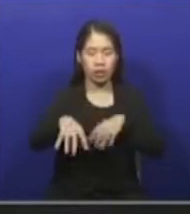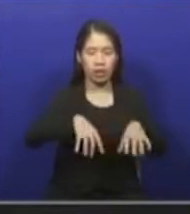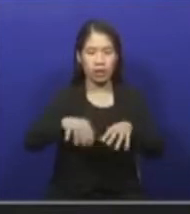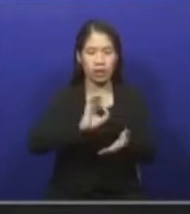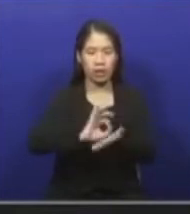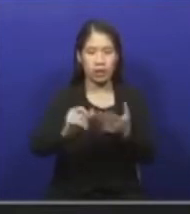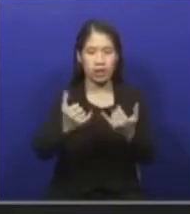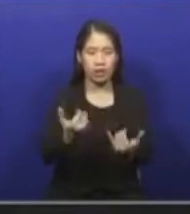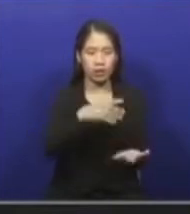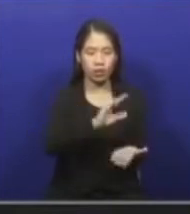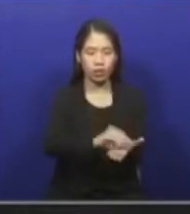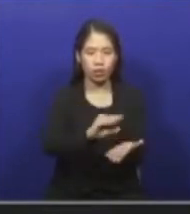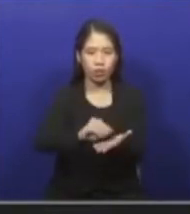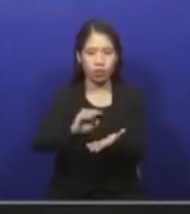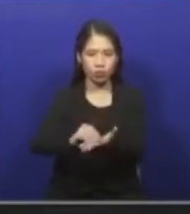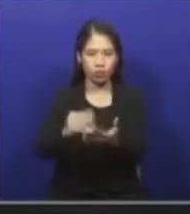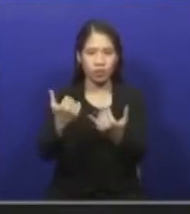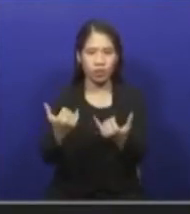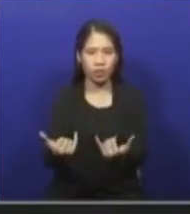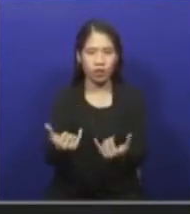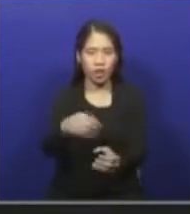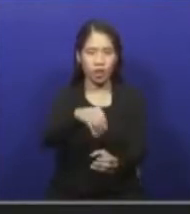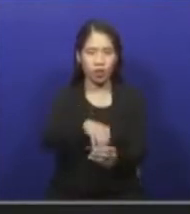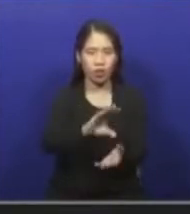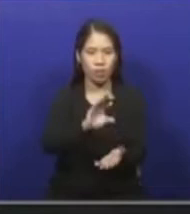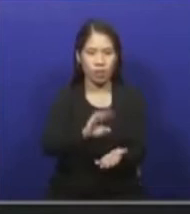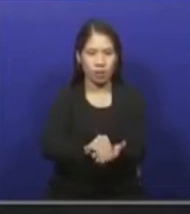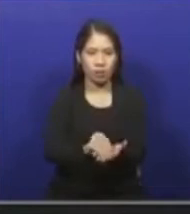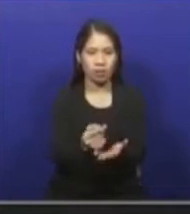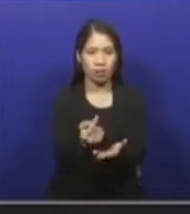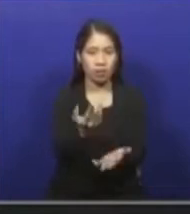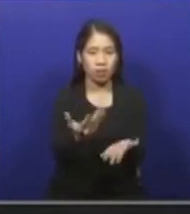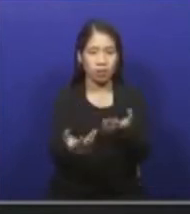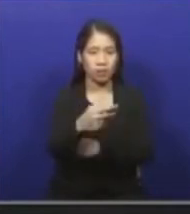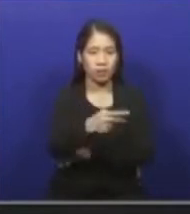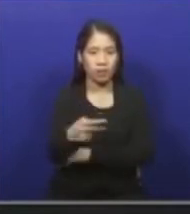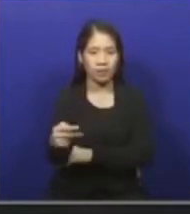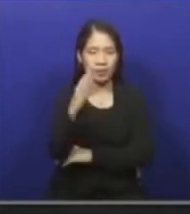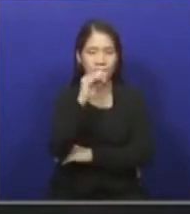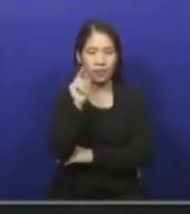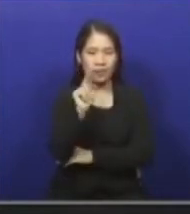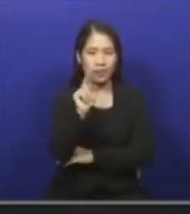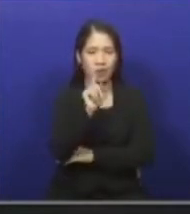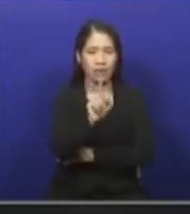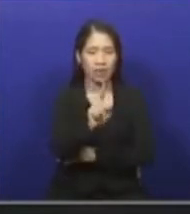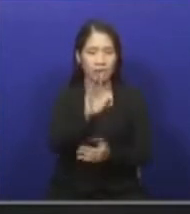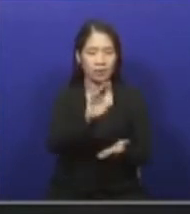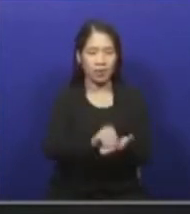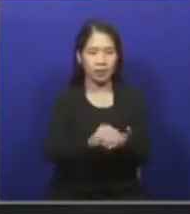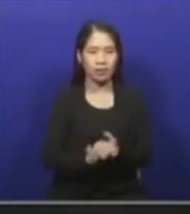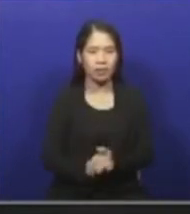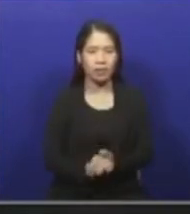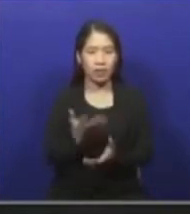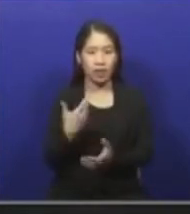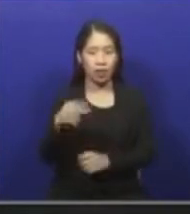จะถูกรวบรวมจัดเก็บเข้ามาให้อยู่ในบันทึก1บันทึกหรือที่ภาษาอังกฤษเรียกว่า1 recordและ